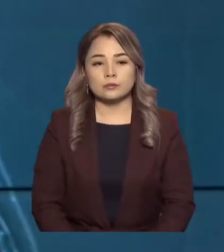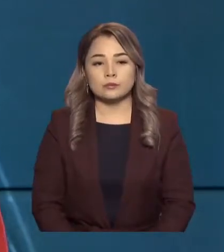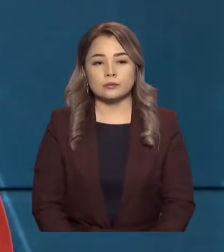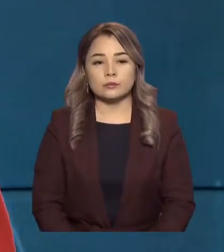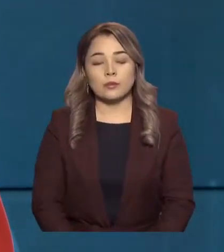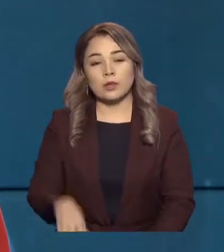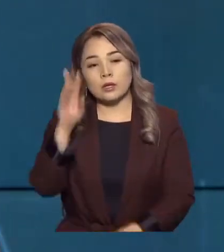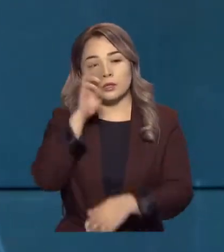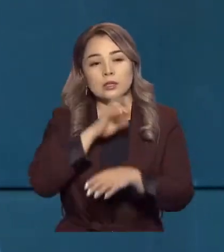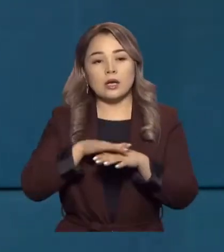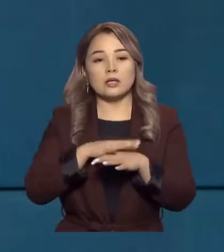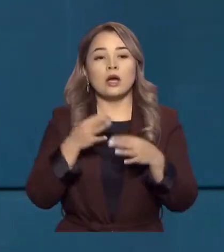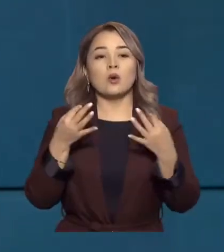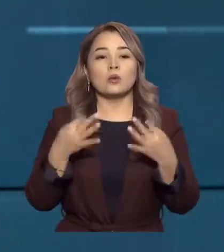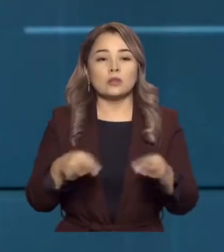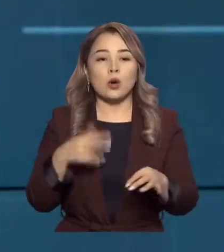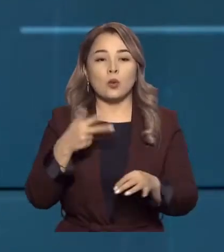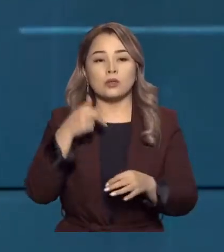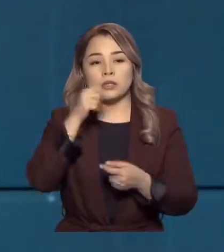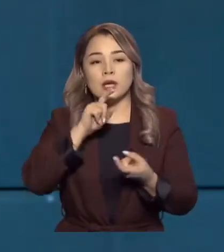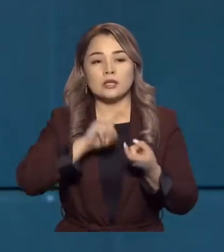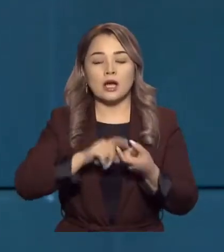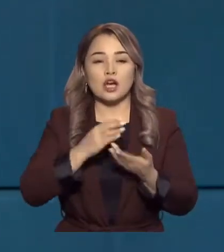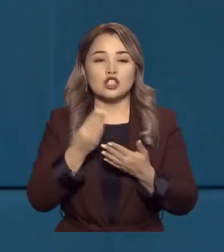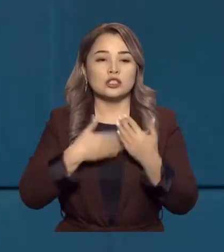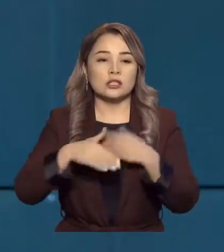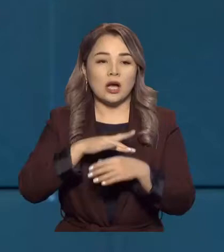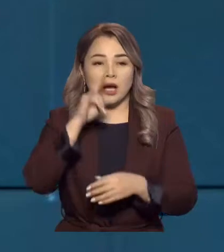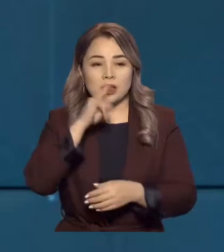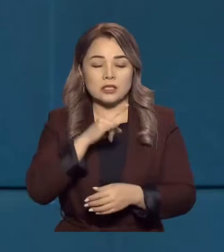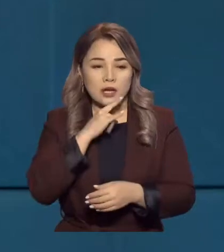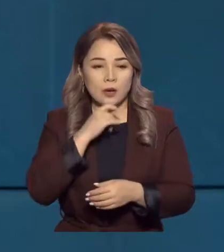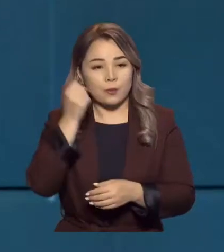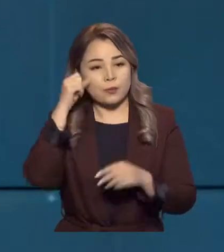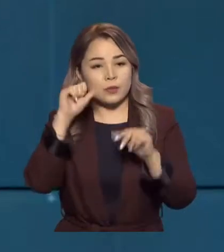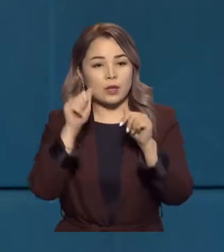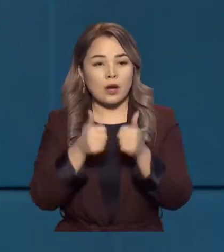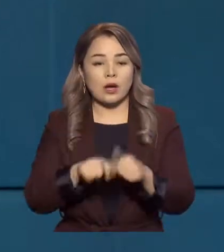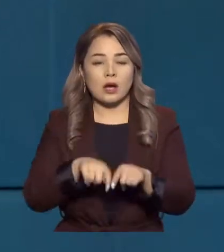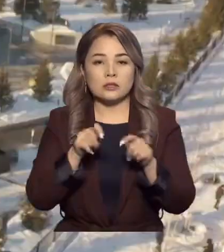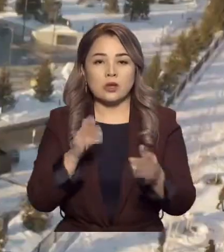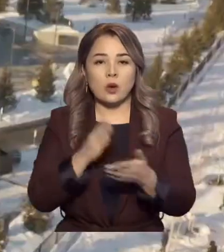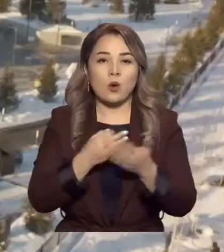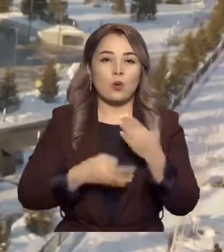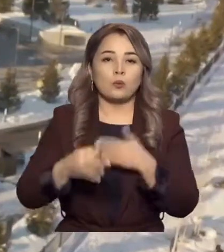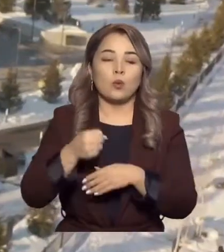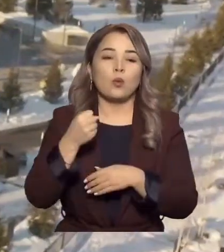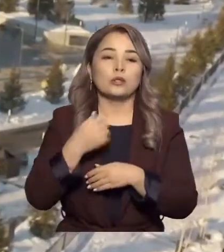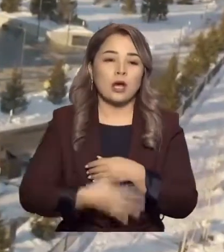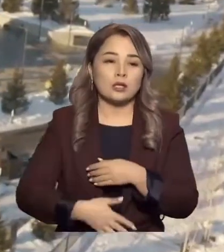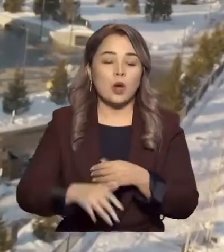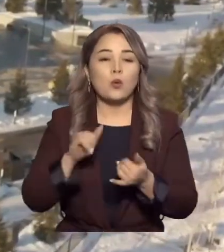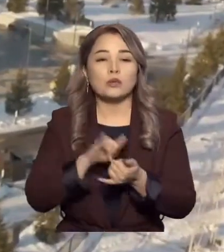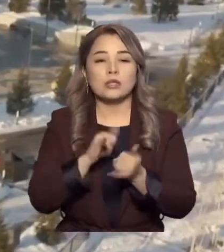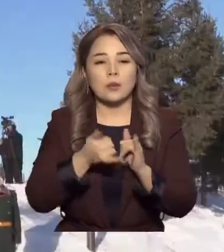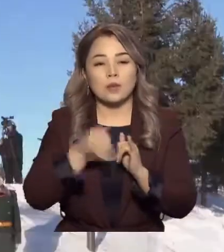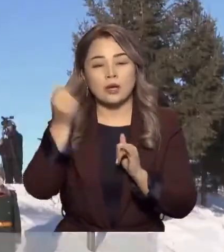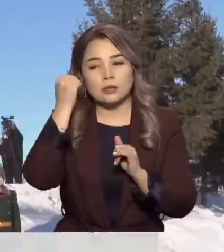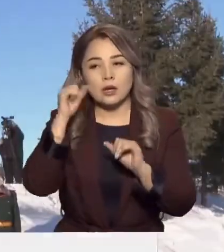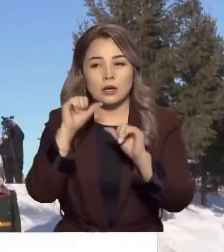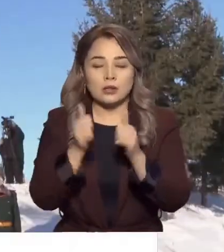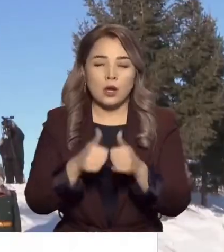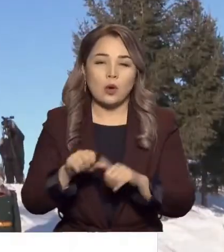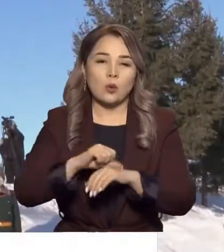Ел тәуелсіздігінің 30 жылдығы қарсаңда Шығыс Қазақстанда тәуелсіздік монументі ашылды. Облыс орталығы Өскеменде қойылған еңселі ескерткіштің